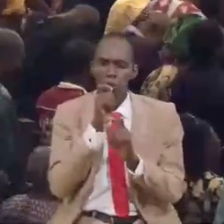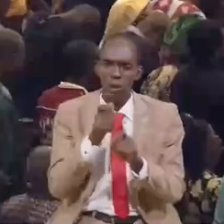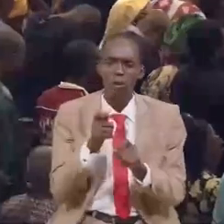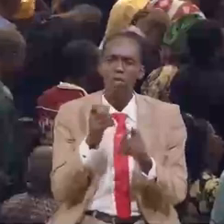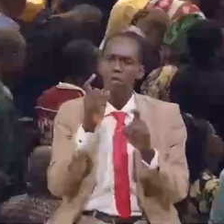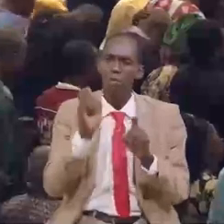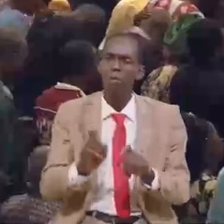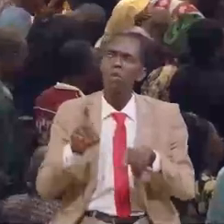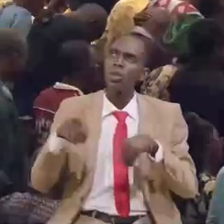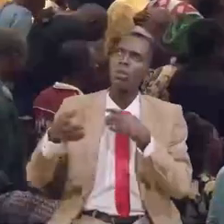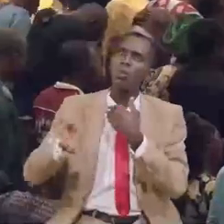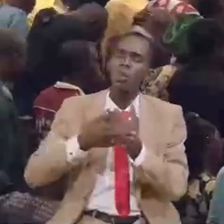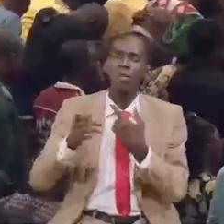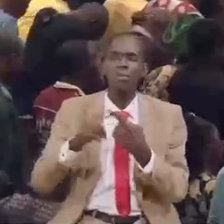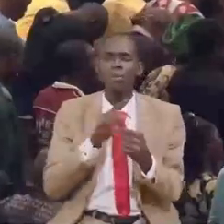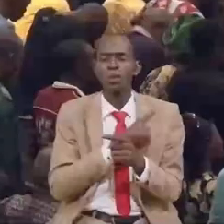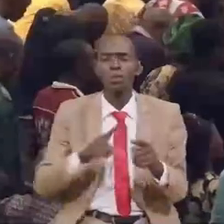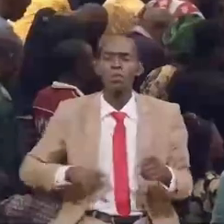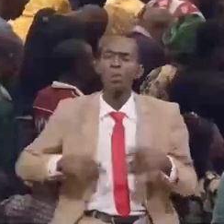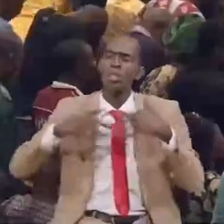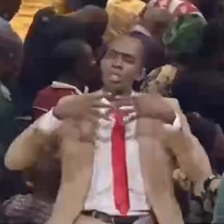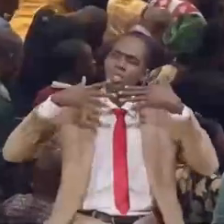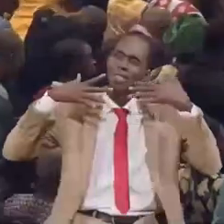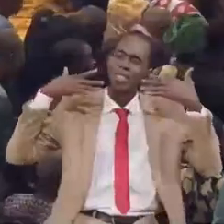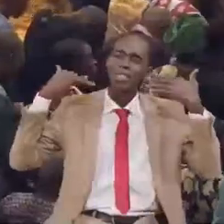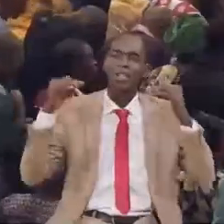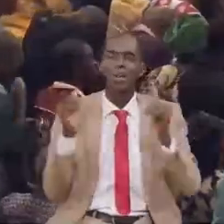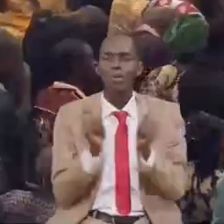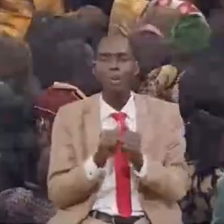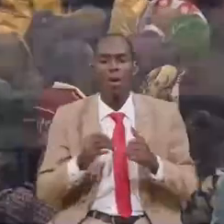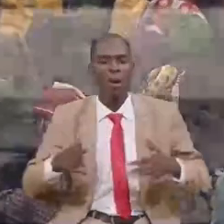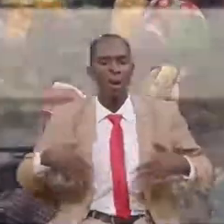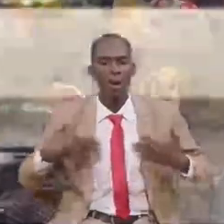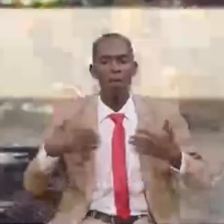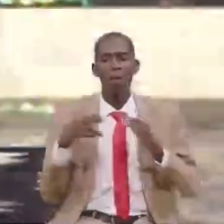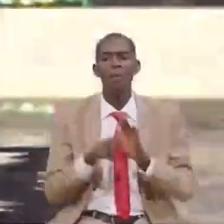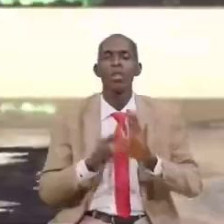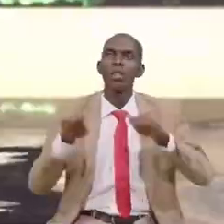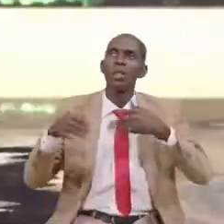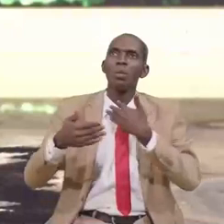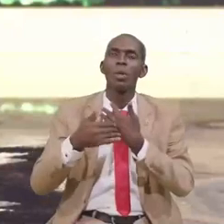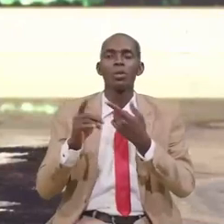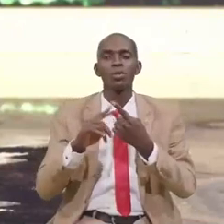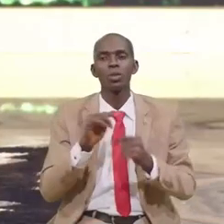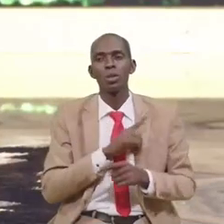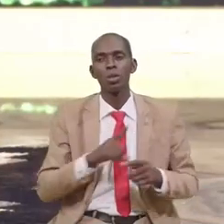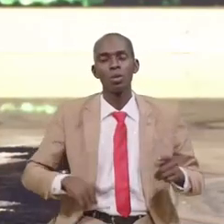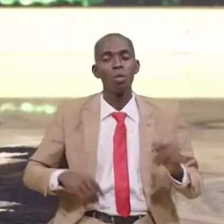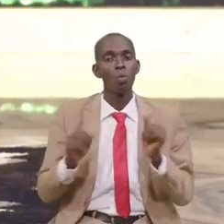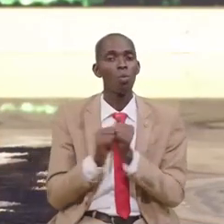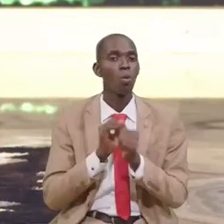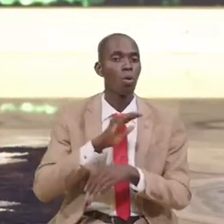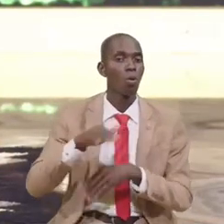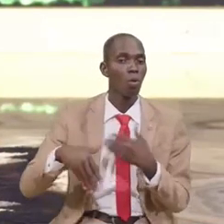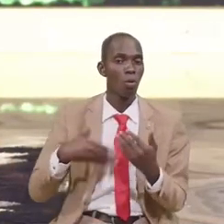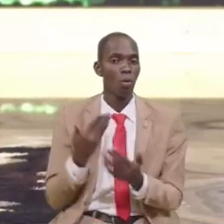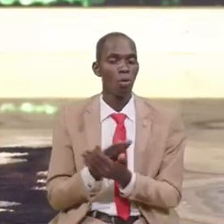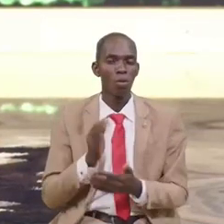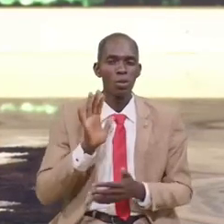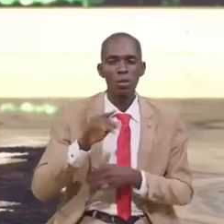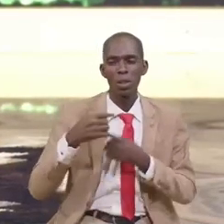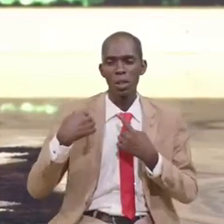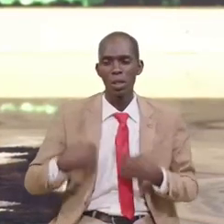gaiement, donnez cela au Seigneur avec allégresse, donnez cela au Seigneur de tout votre cœur, avec gratitude, venant